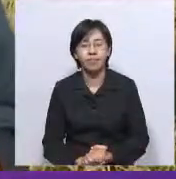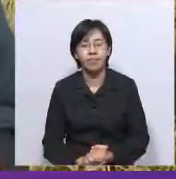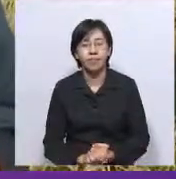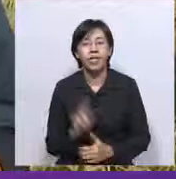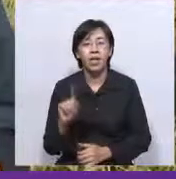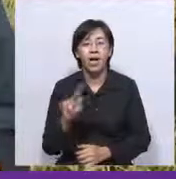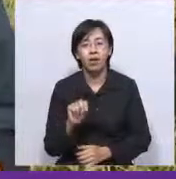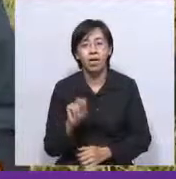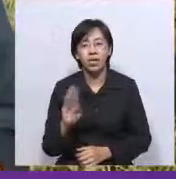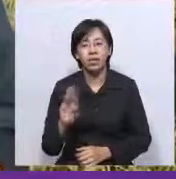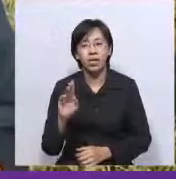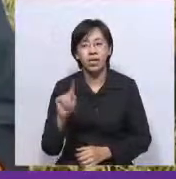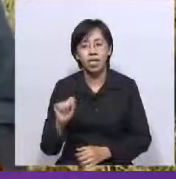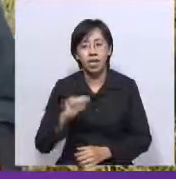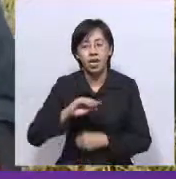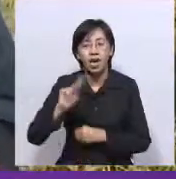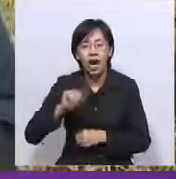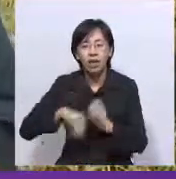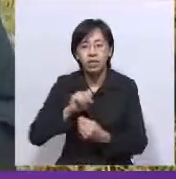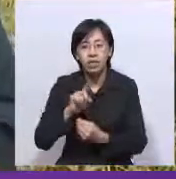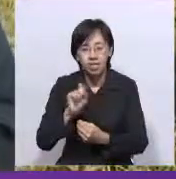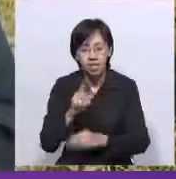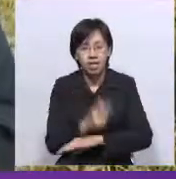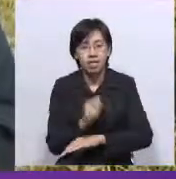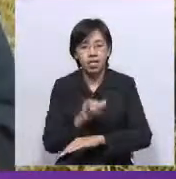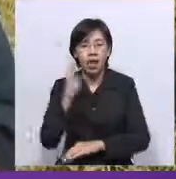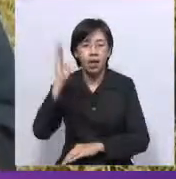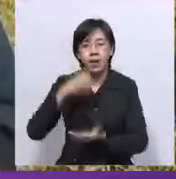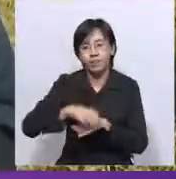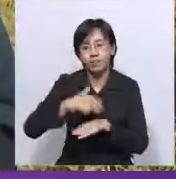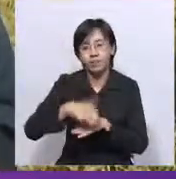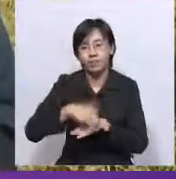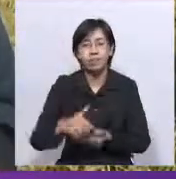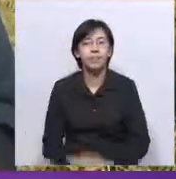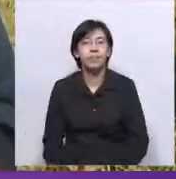ชื่นพลทีมข่าวเศรษฐกิจรายงานจากจังหวัดพระนครศรีอยุธยาค่ะ